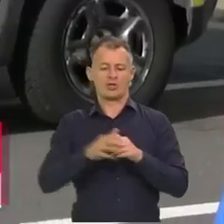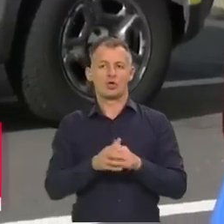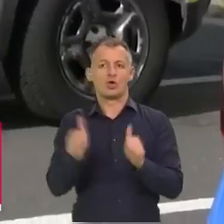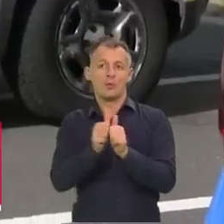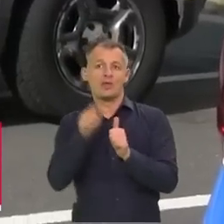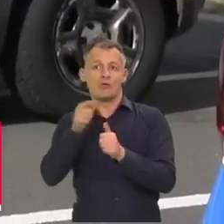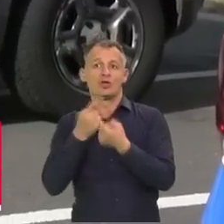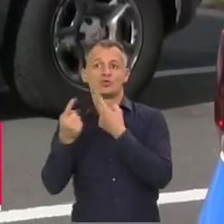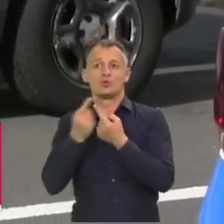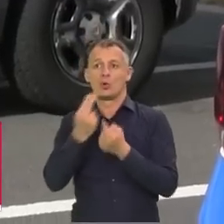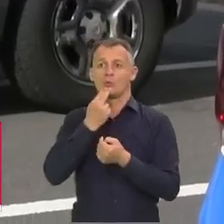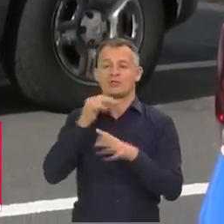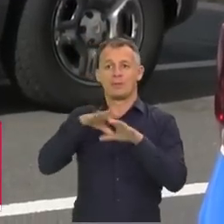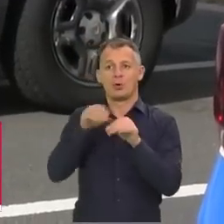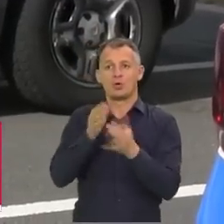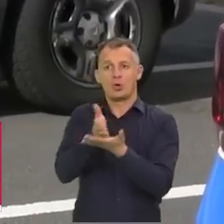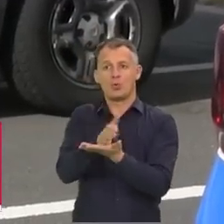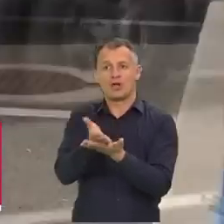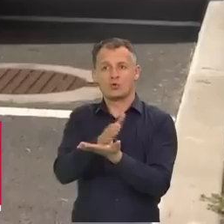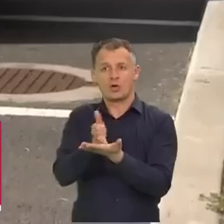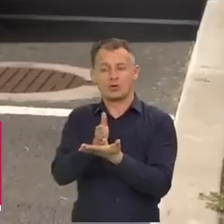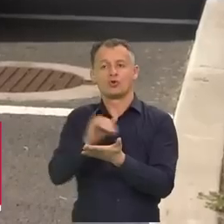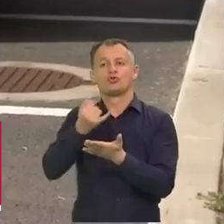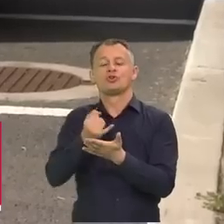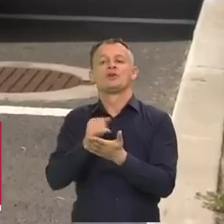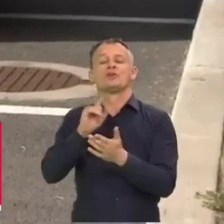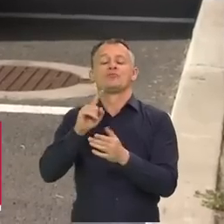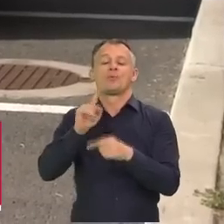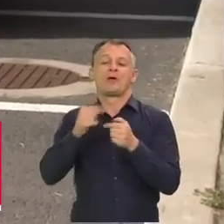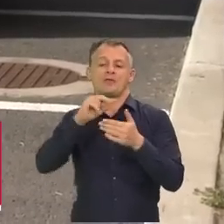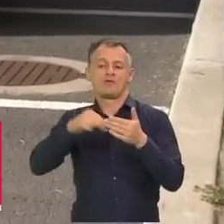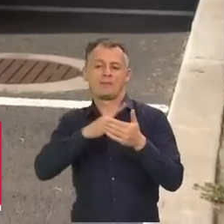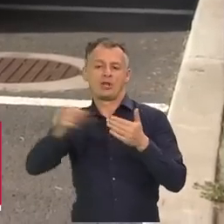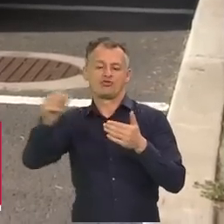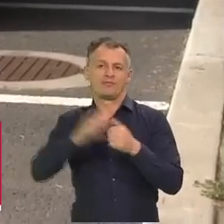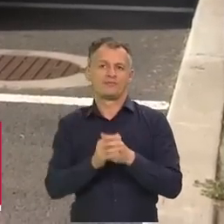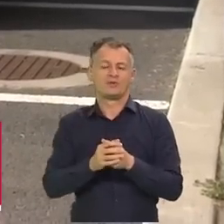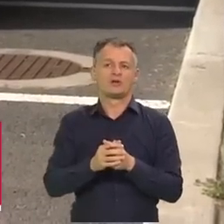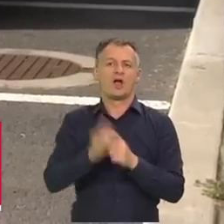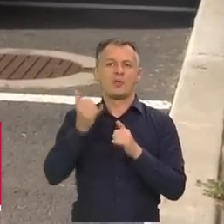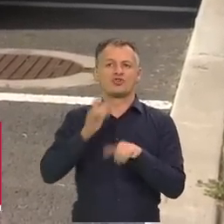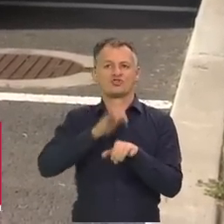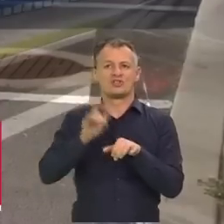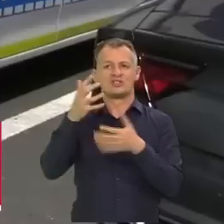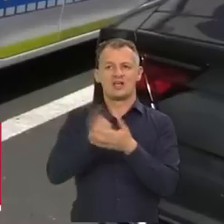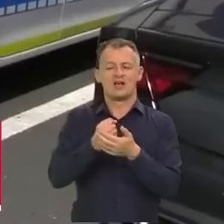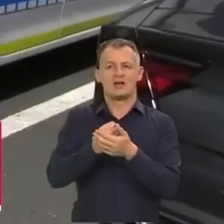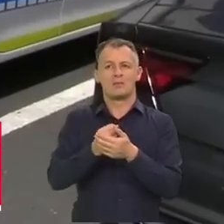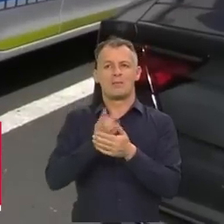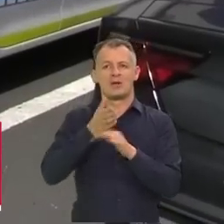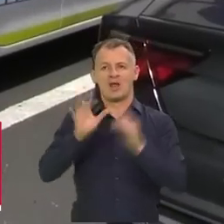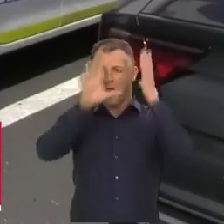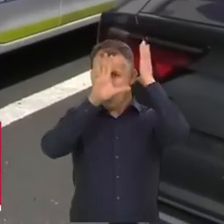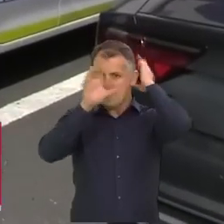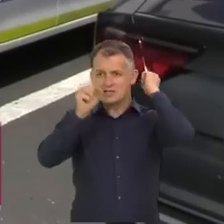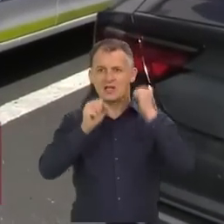poliție cu ajutorul unui translator și a fost lăsată să plece. Reprezentanții spitalului și polițiștii încearcă să ia legătura prin ambasadă cu familia francezului. Starea lui este